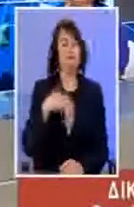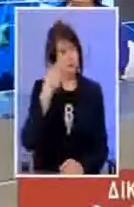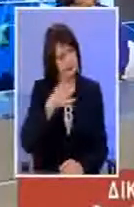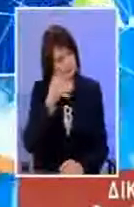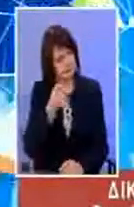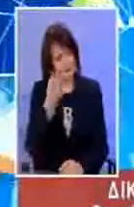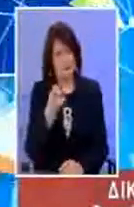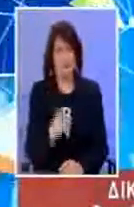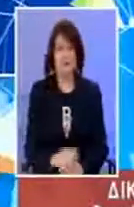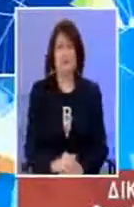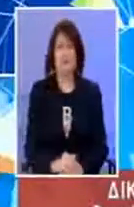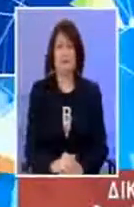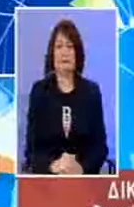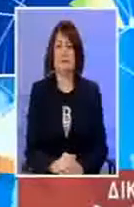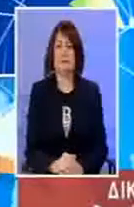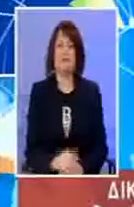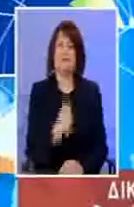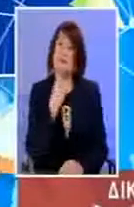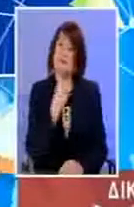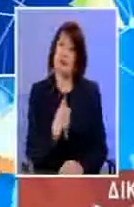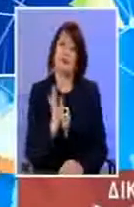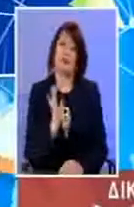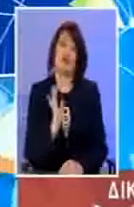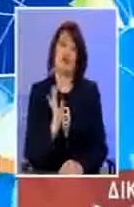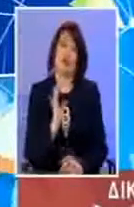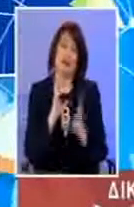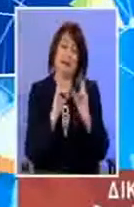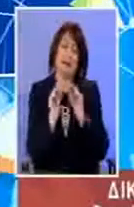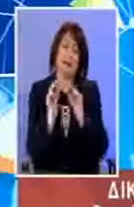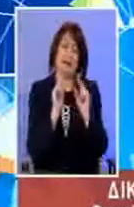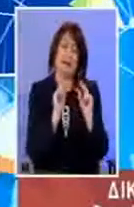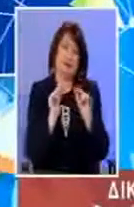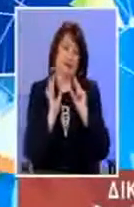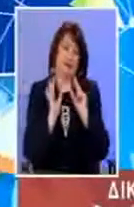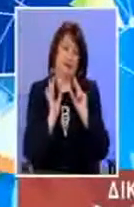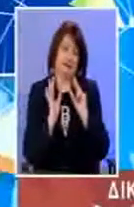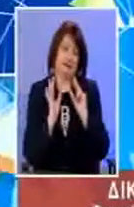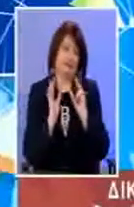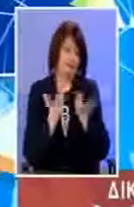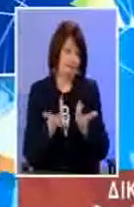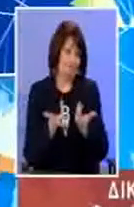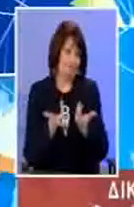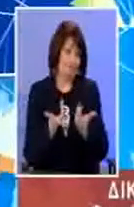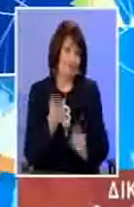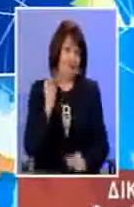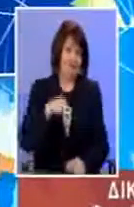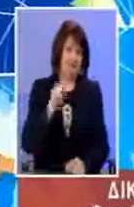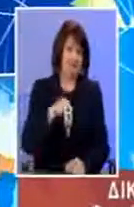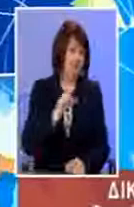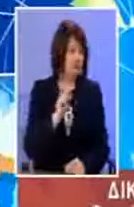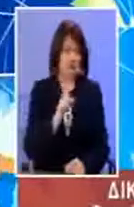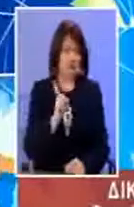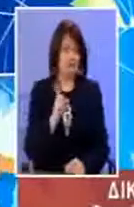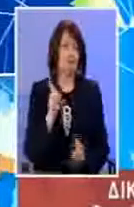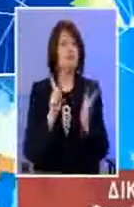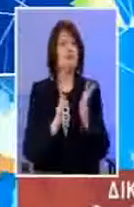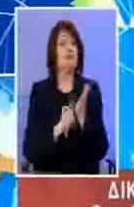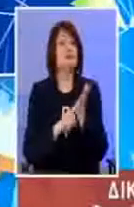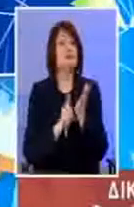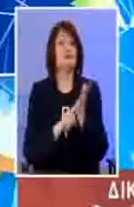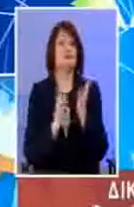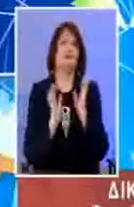Είναι γενικότερο, αλλά πρέπει να βάζουμε και αυτό μέσα στην κουβέντα μας, ότι όχι ναι σε όλα, αλλά πρέπει